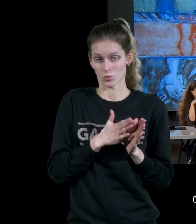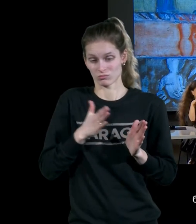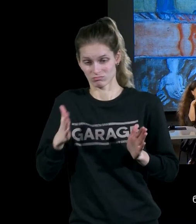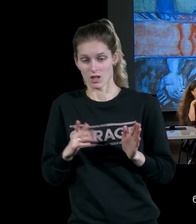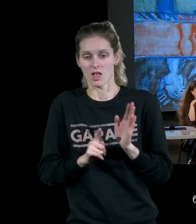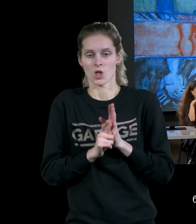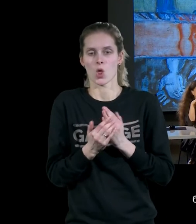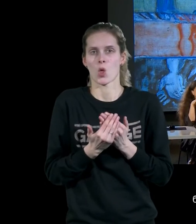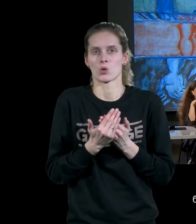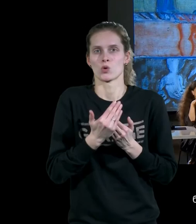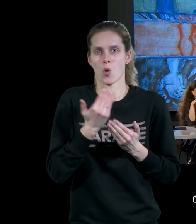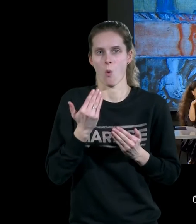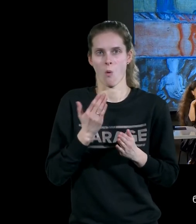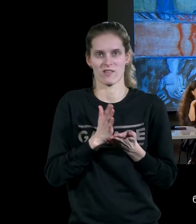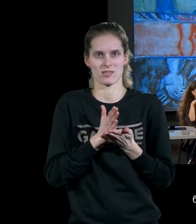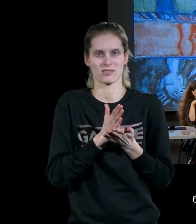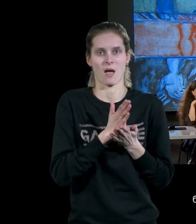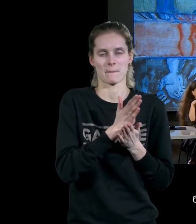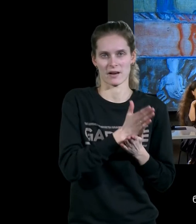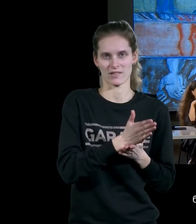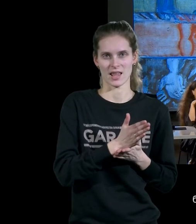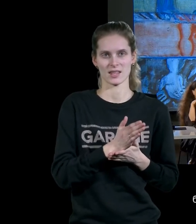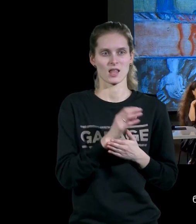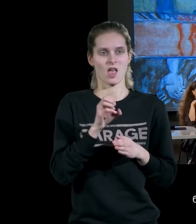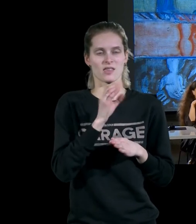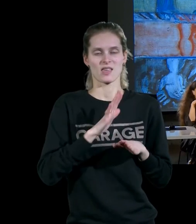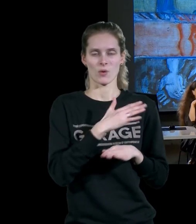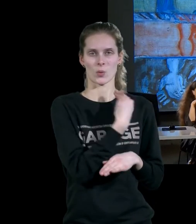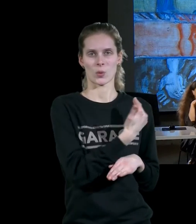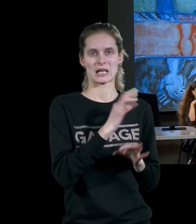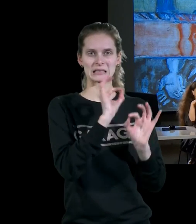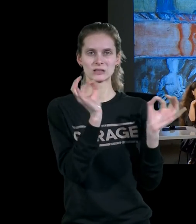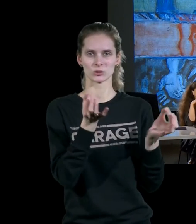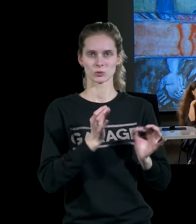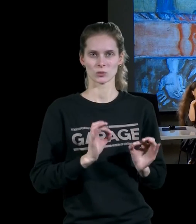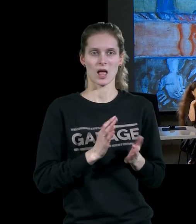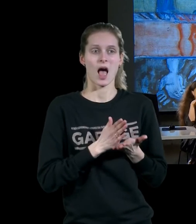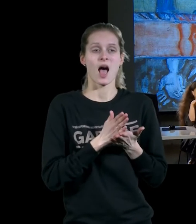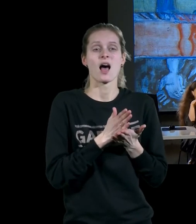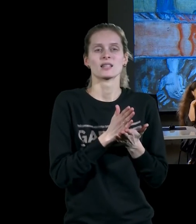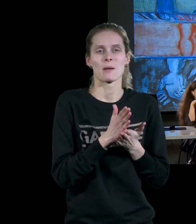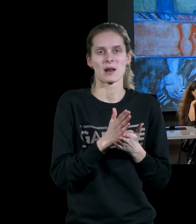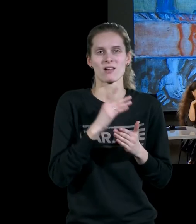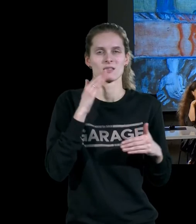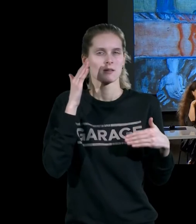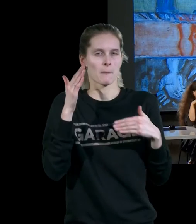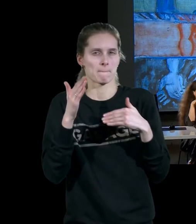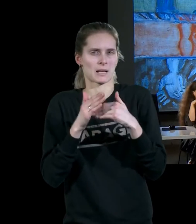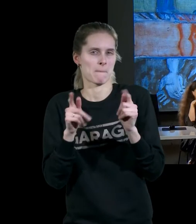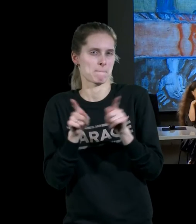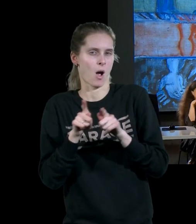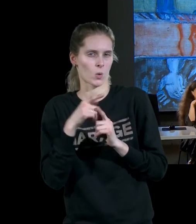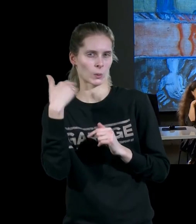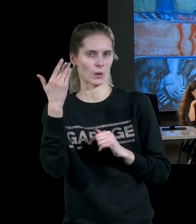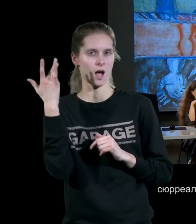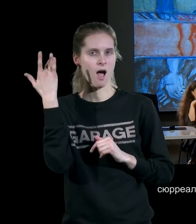который тогда был главным направлением в европейском искусстве, направлением очень близким для Америки, потому что большая